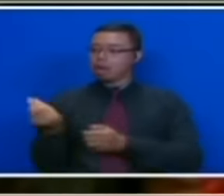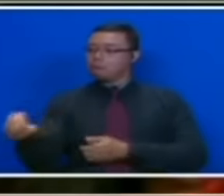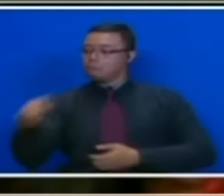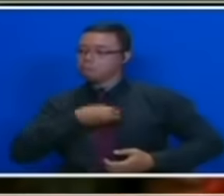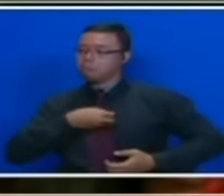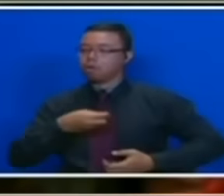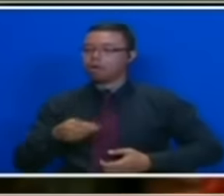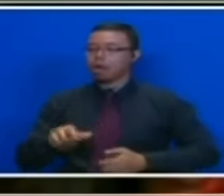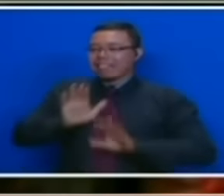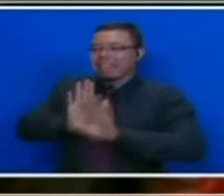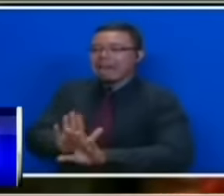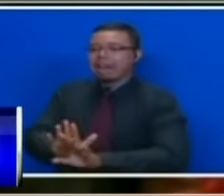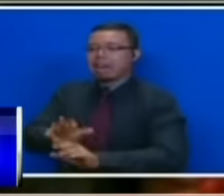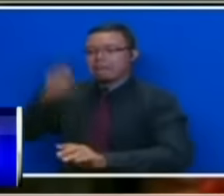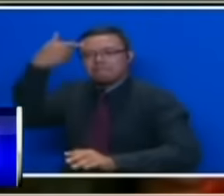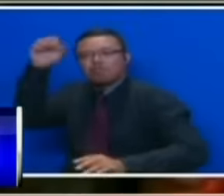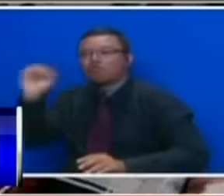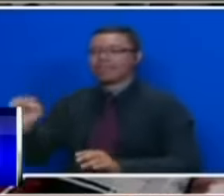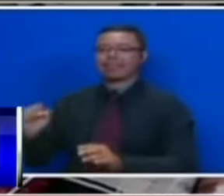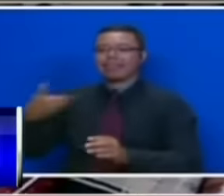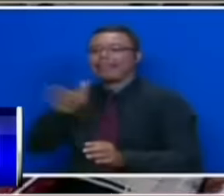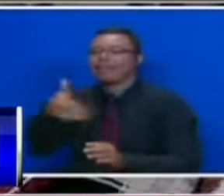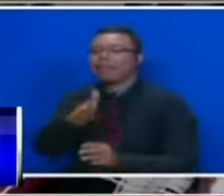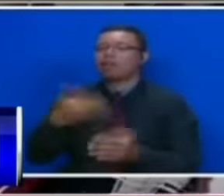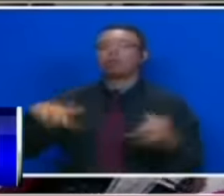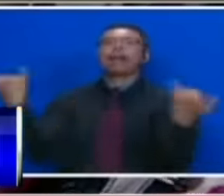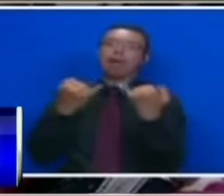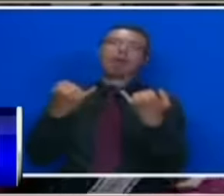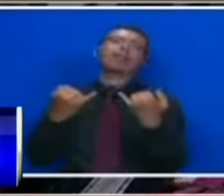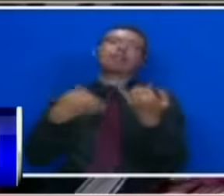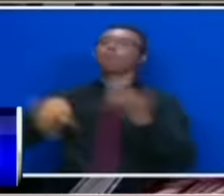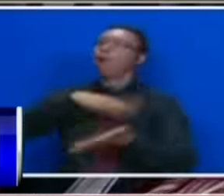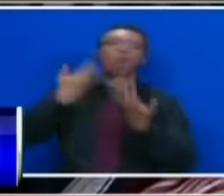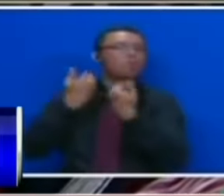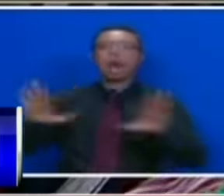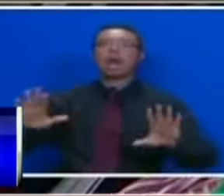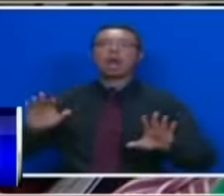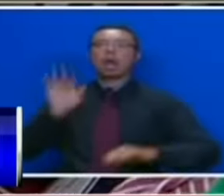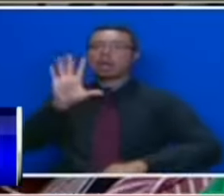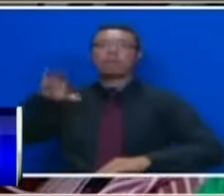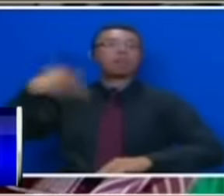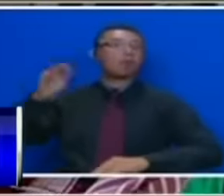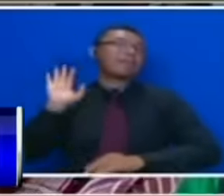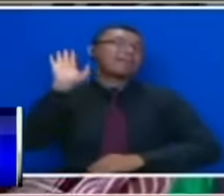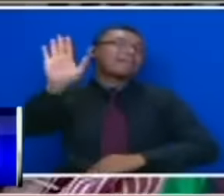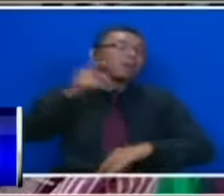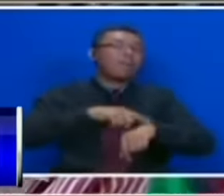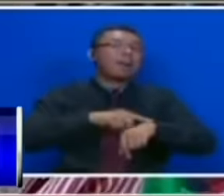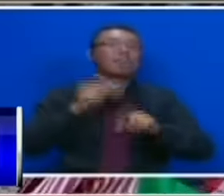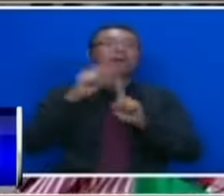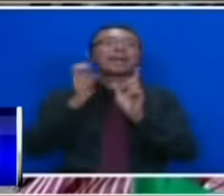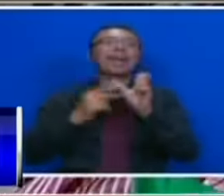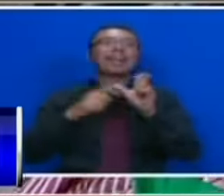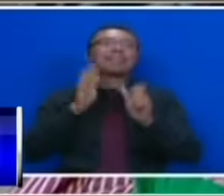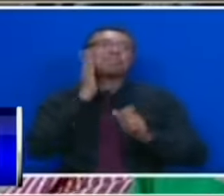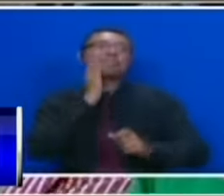singkirkan, kami lawan semua. Makanya kami yakin 5 tahun ke depan, ketika PNS-PNS muda, apalagi yang